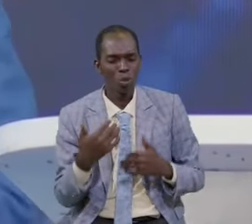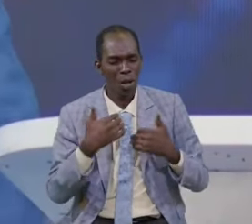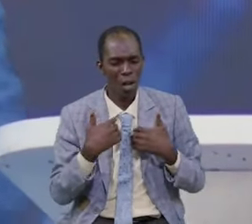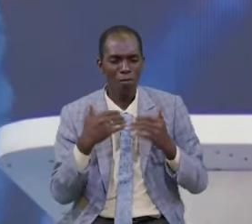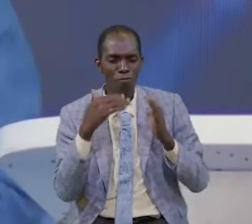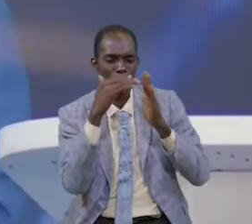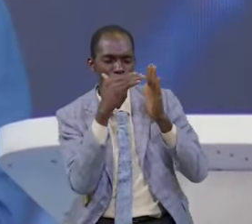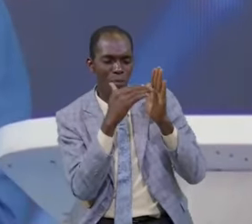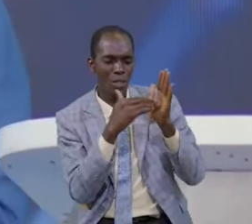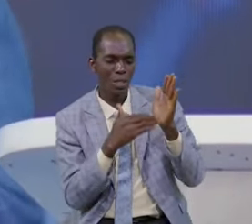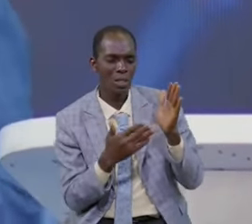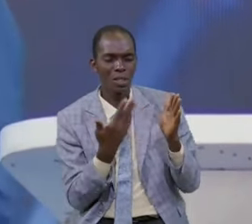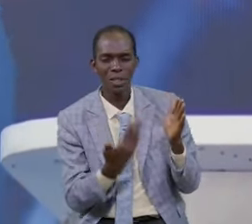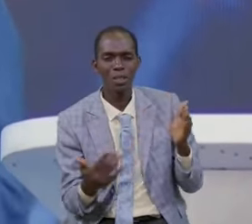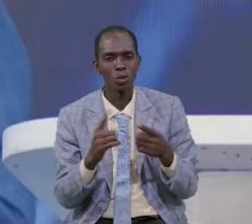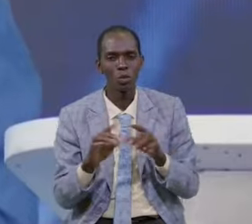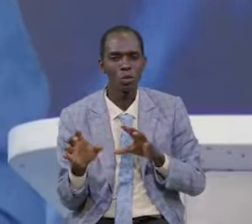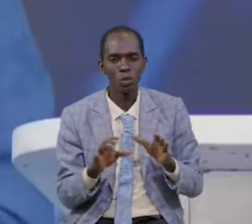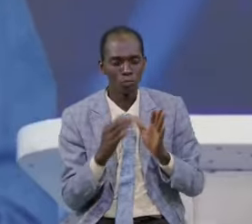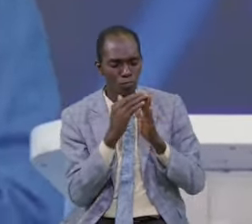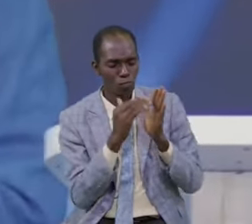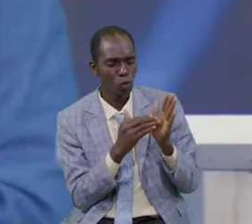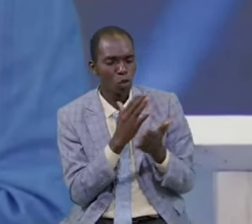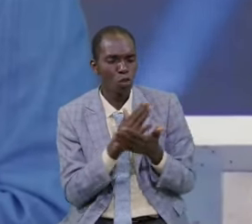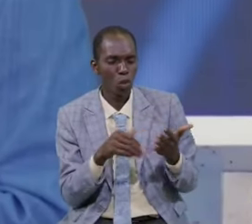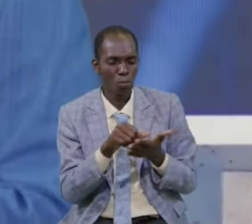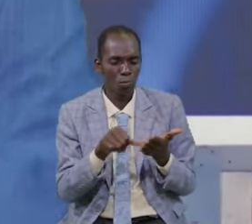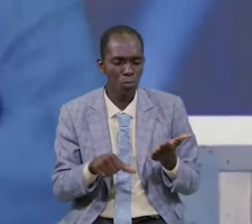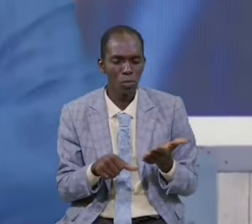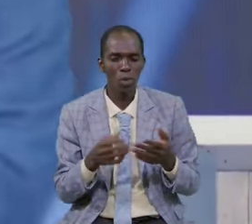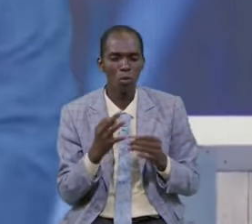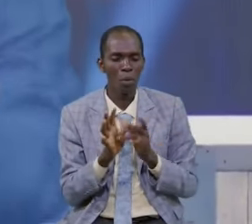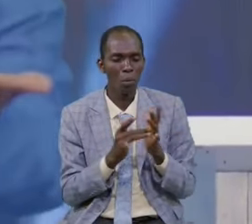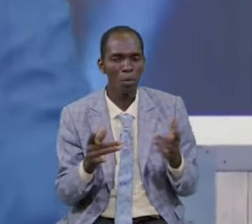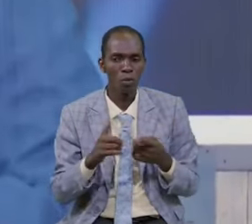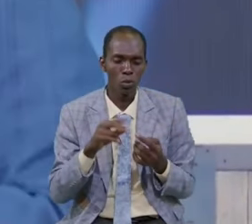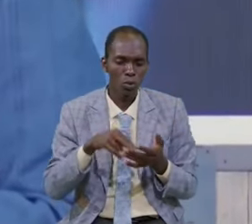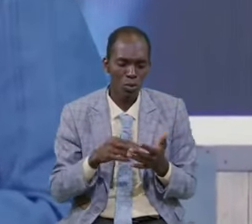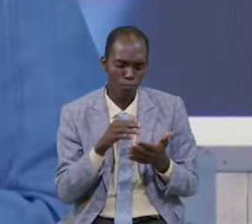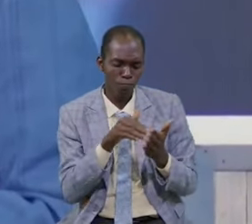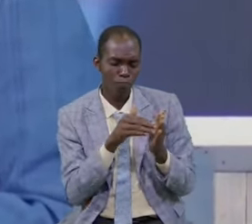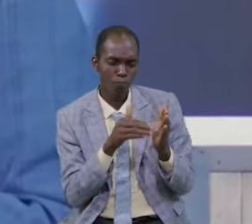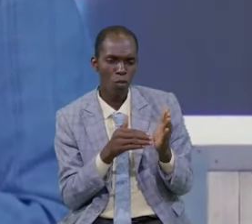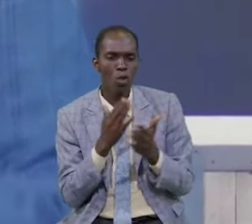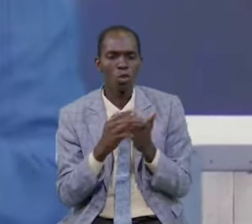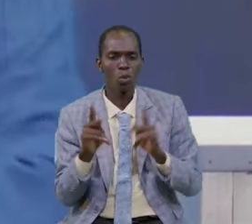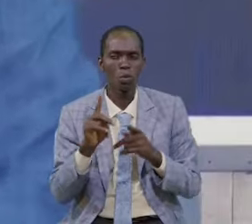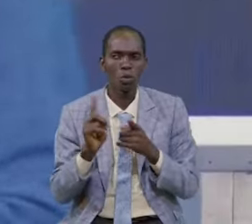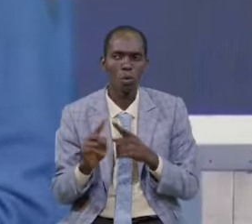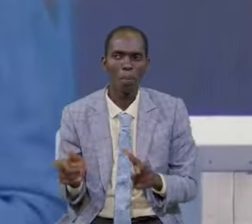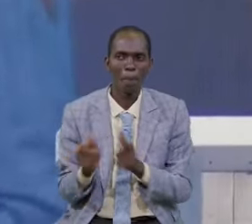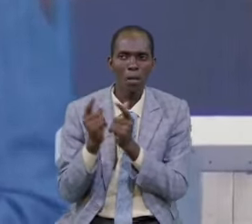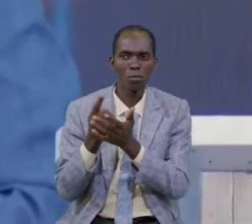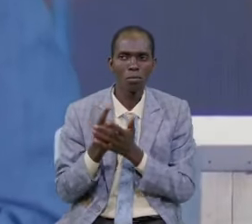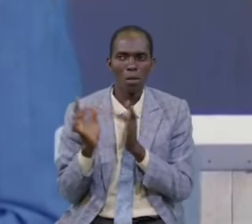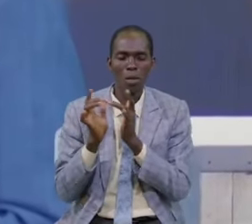parle des listes des chapitres à lire. Je parle de la liste des personnes à contacter. Liste des emails à